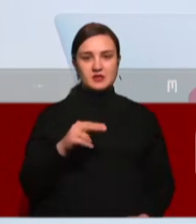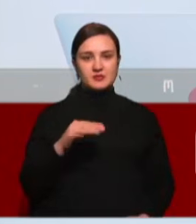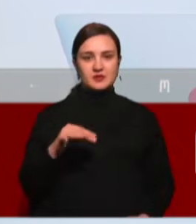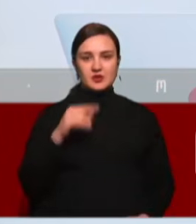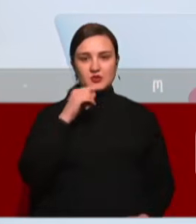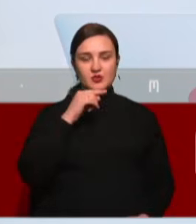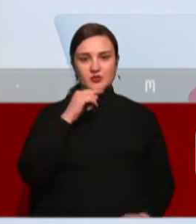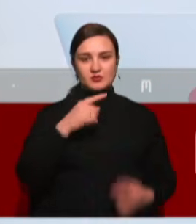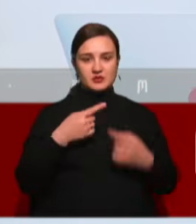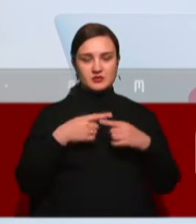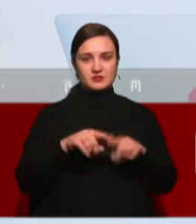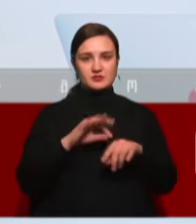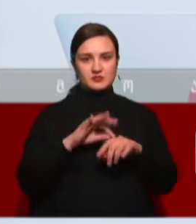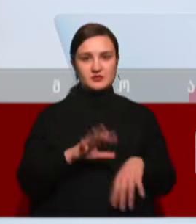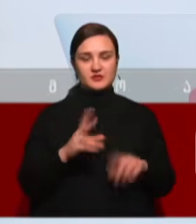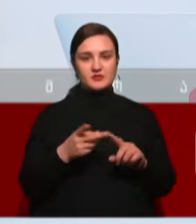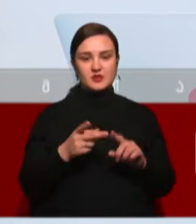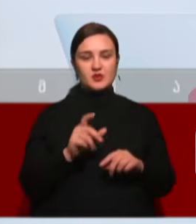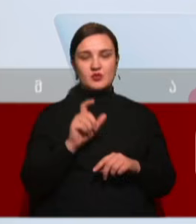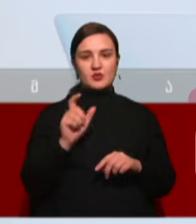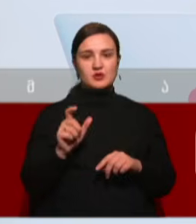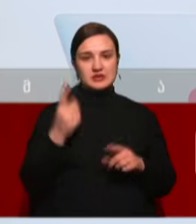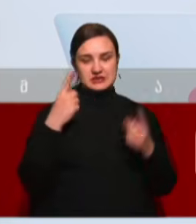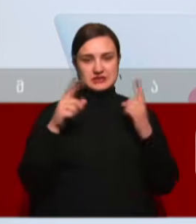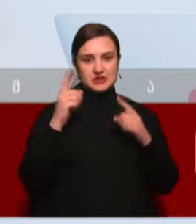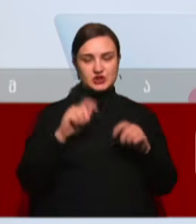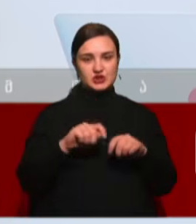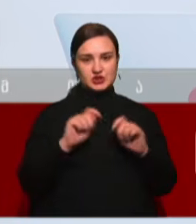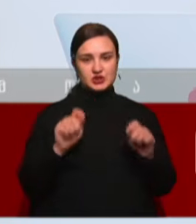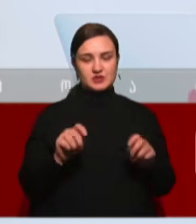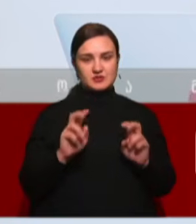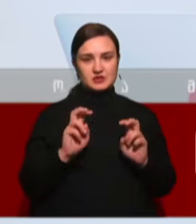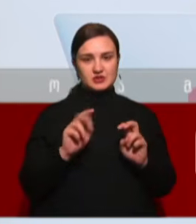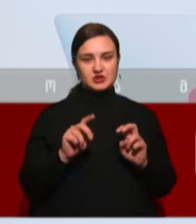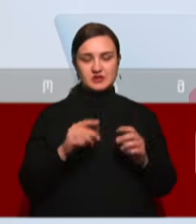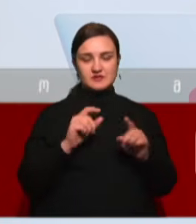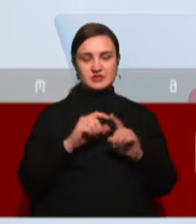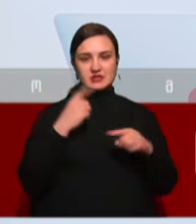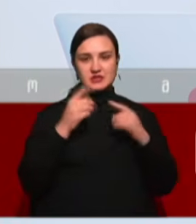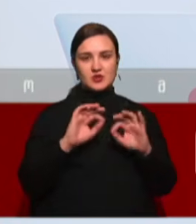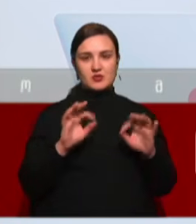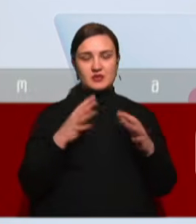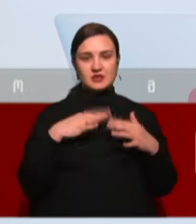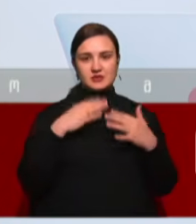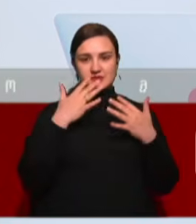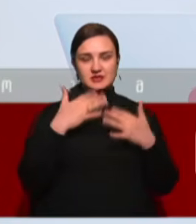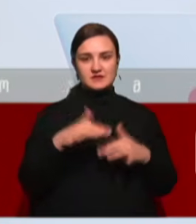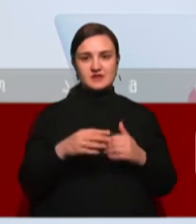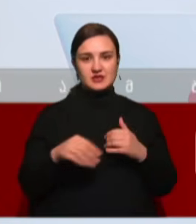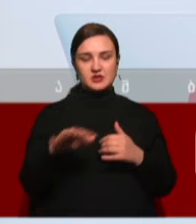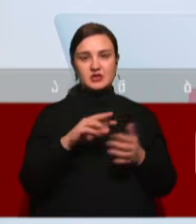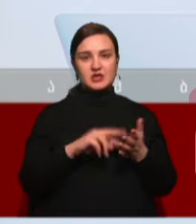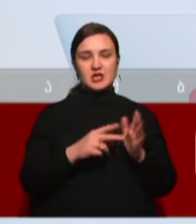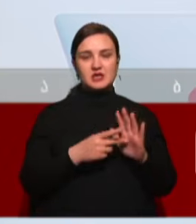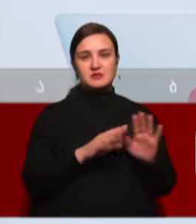ტექნიკურ-ეკონომიკურ ანალიზს ჩაატარებს. მეორე ეტაპი კონცეპტუალური დიზაინის შექმნას ითვალისწინებს. საუბარია თბილისის ზღვის ტერიტორიაზე, სადაც გეგმის